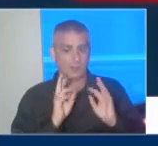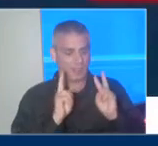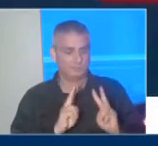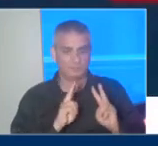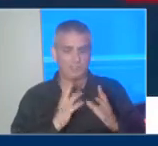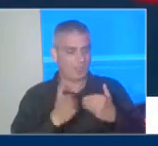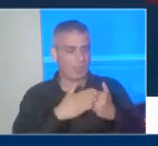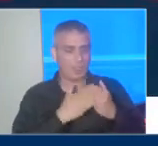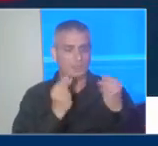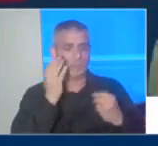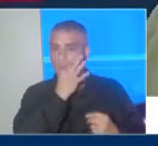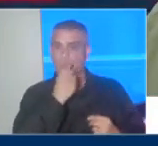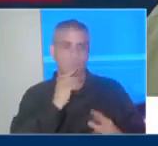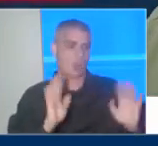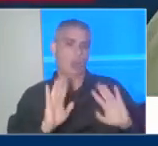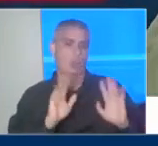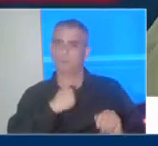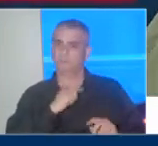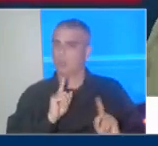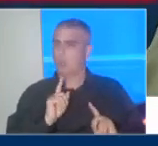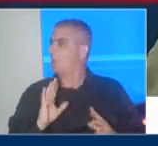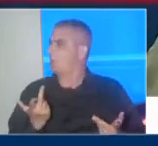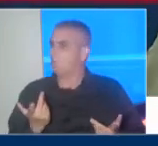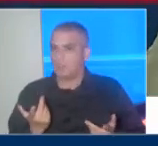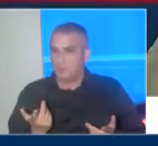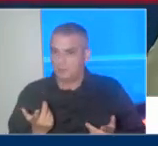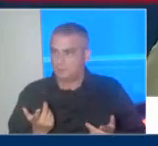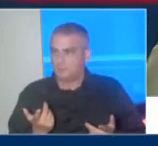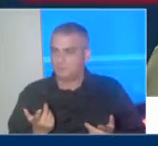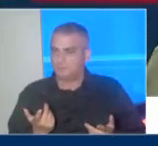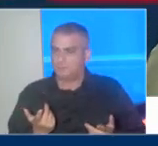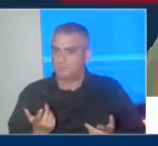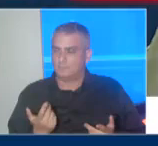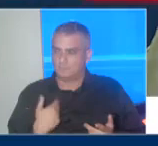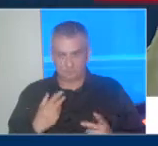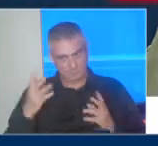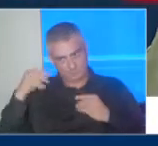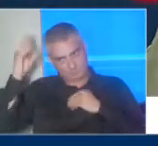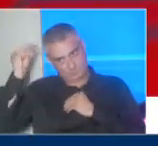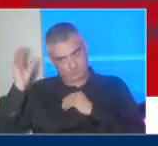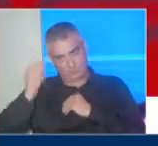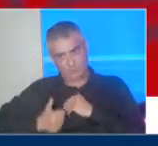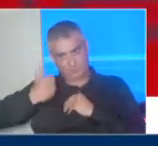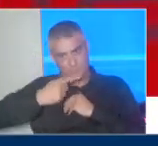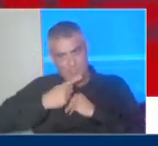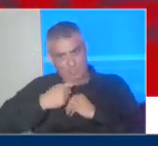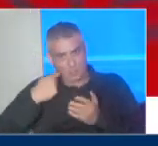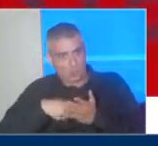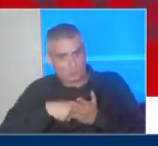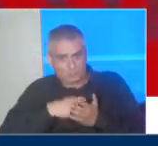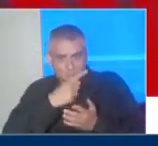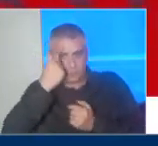את הפוליגמיה אצל הבדואים. אמרו, לא, לא, לא, לא, אם זה אנחנו לא מסכים. למה נחצות לנשות, עלה תאנה של שר, אגב, שר